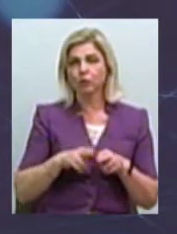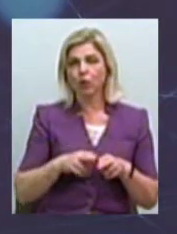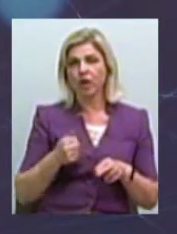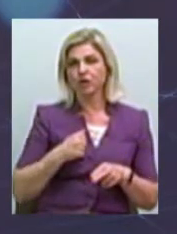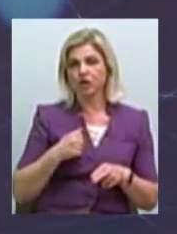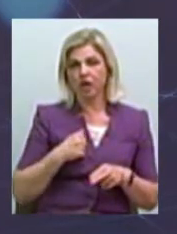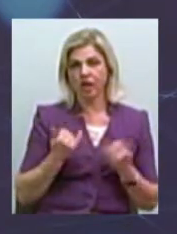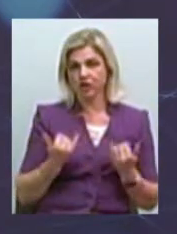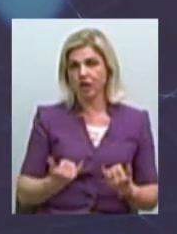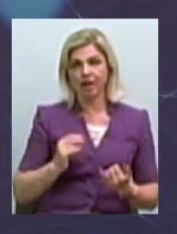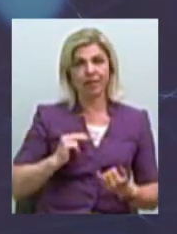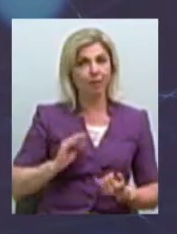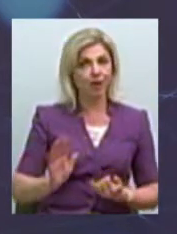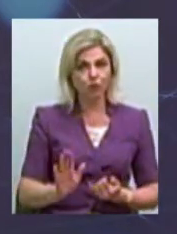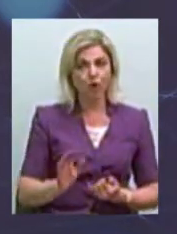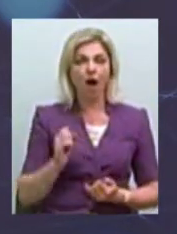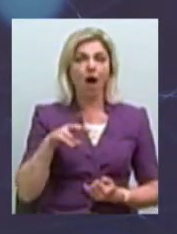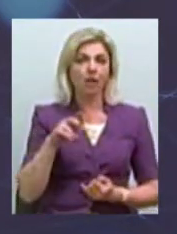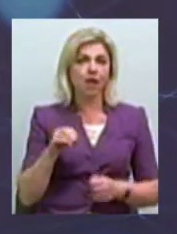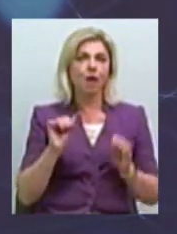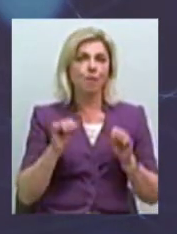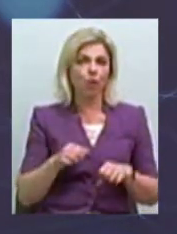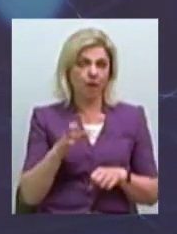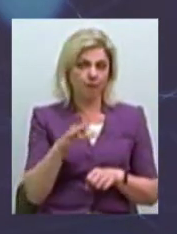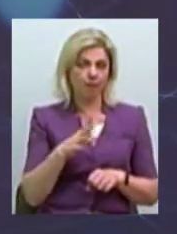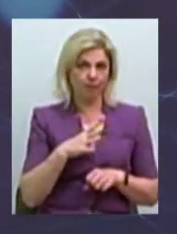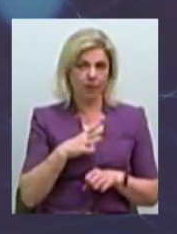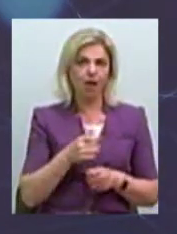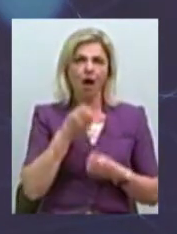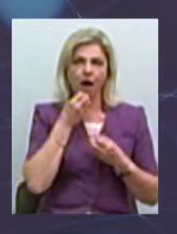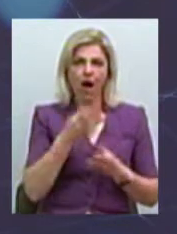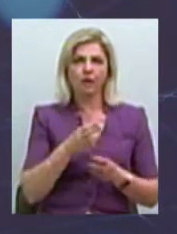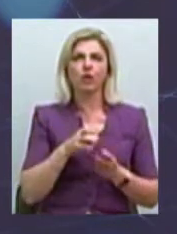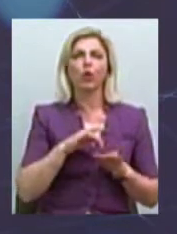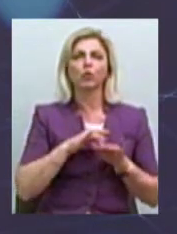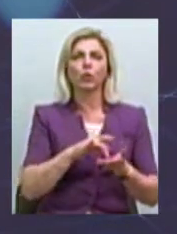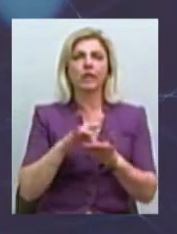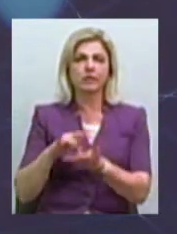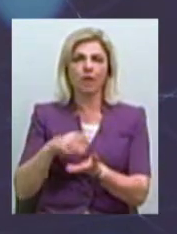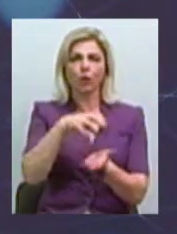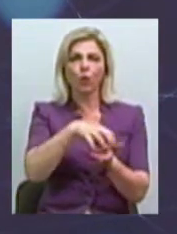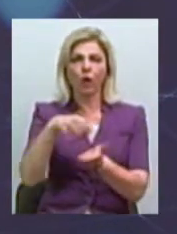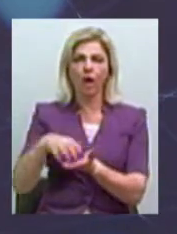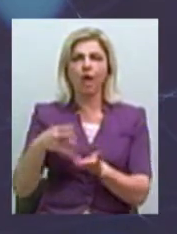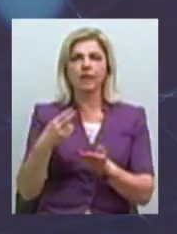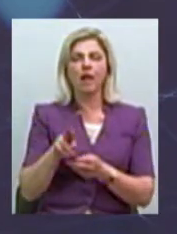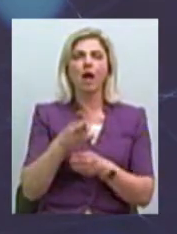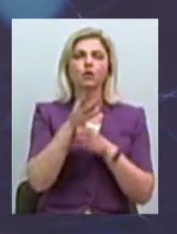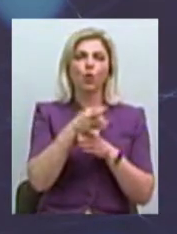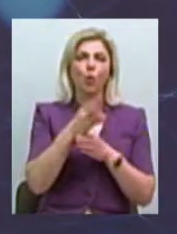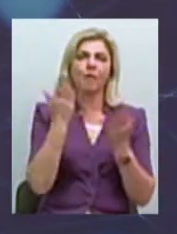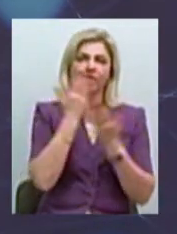Але вони могли стати гарними туристичними локаціями для зйомки різних кінофільмів,